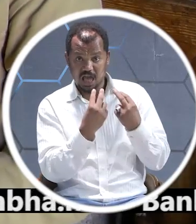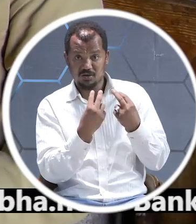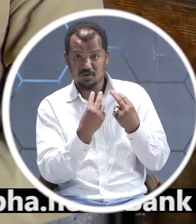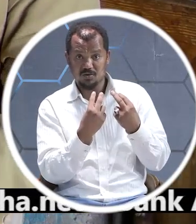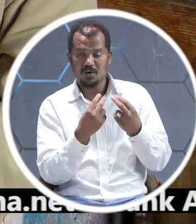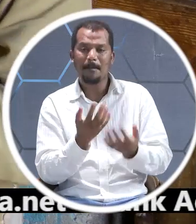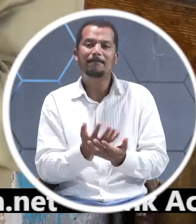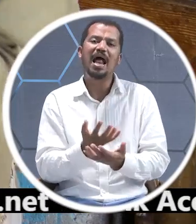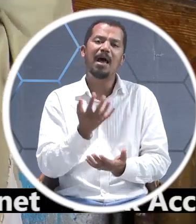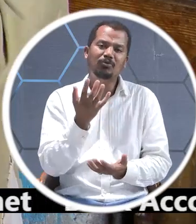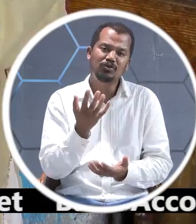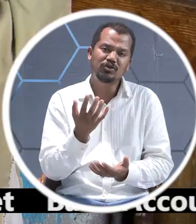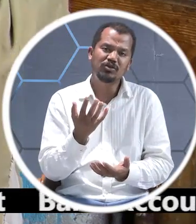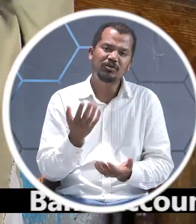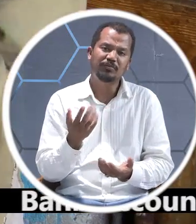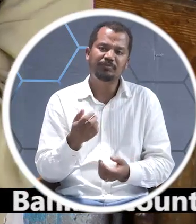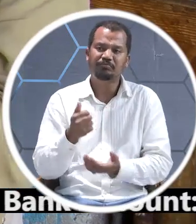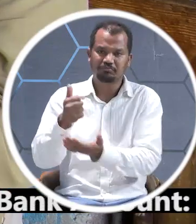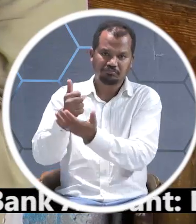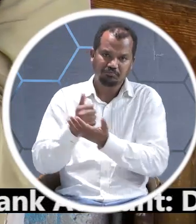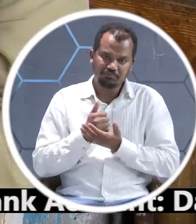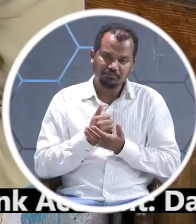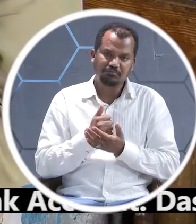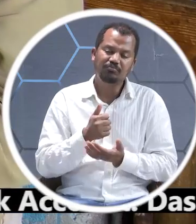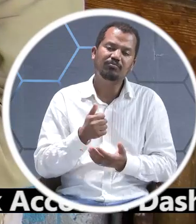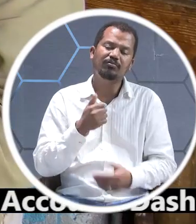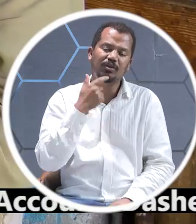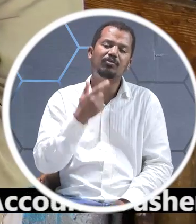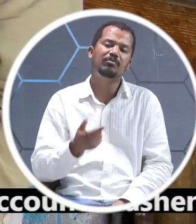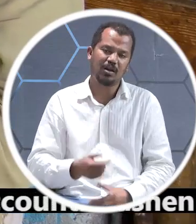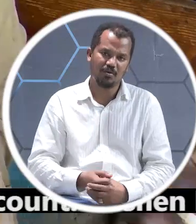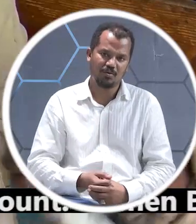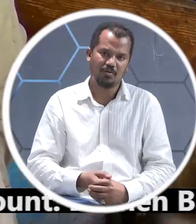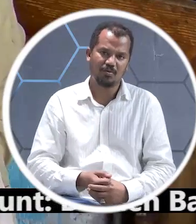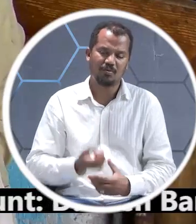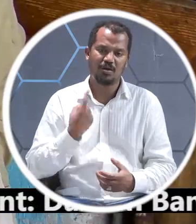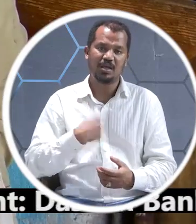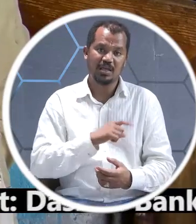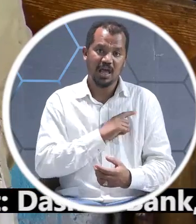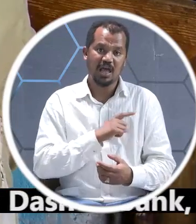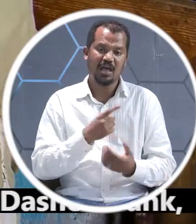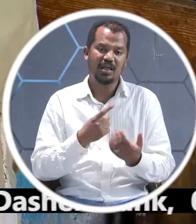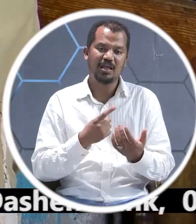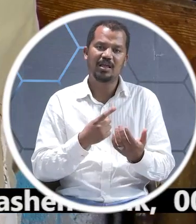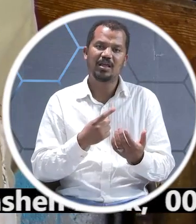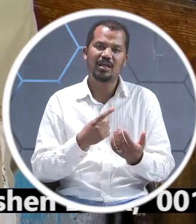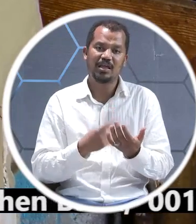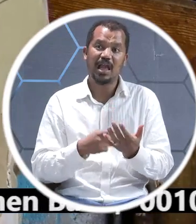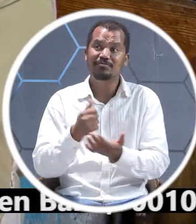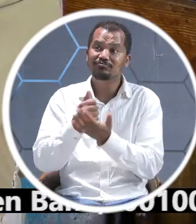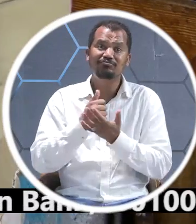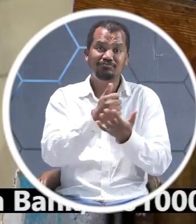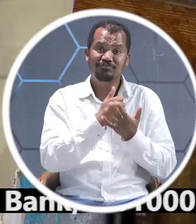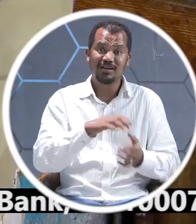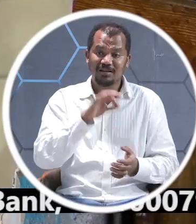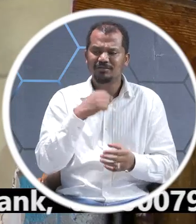አይተው ባለሀብቶችም ተረድተውልን ቢረዱ ነው ማለት እኛ እንደዚህ እንትም ይረደን